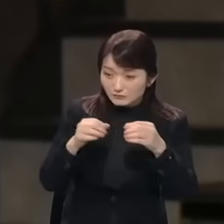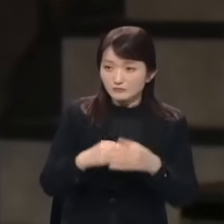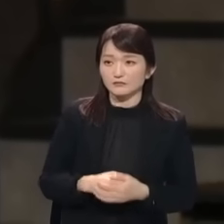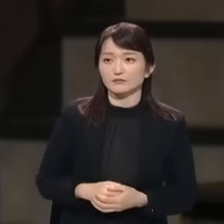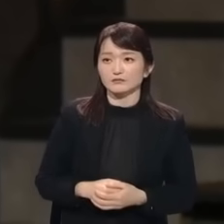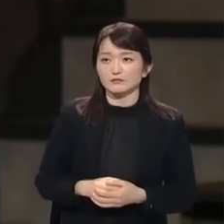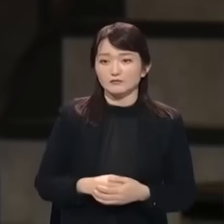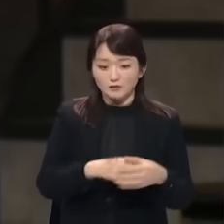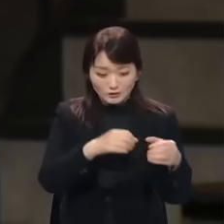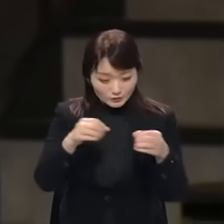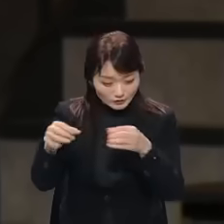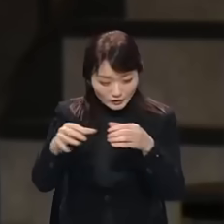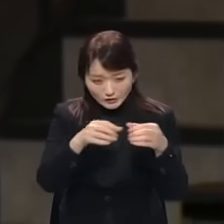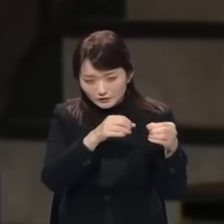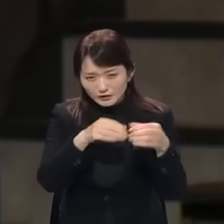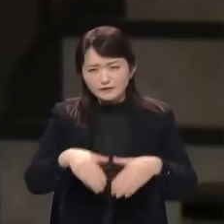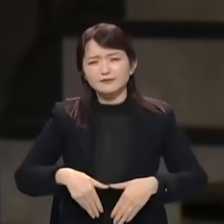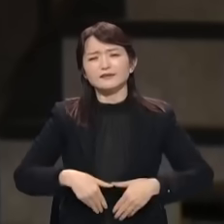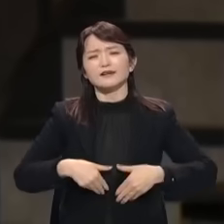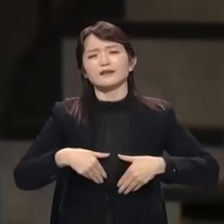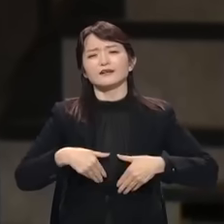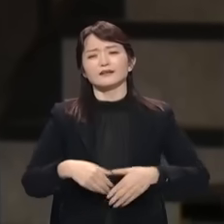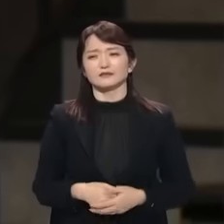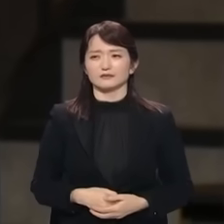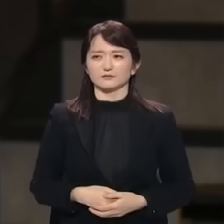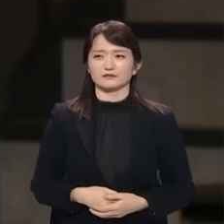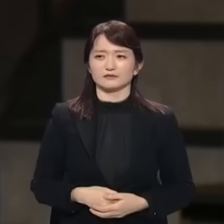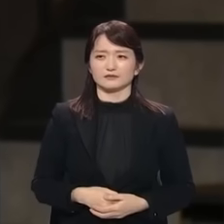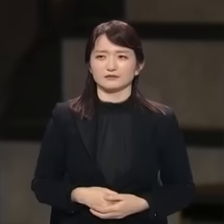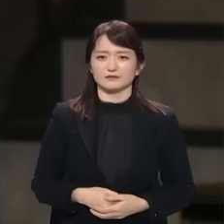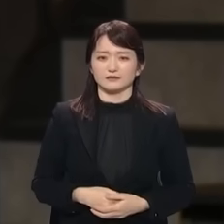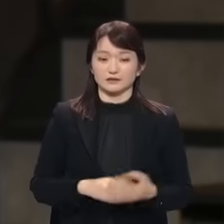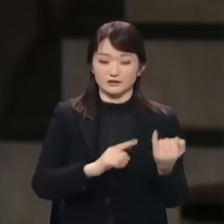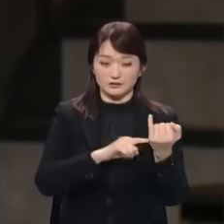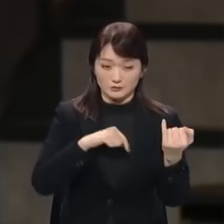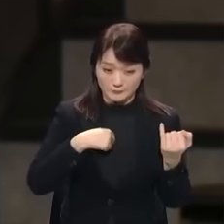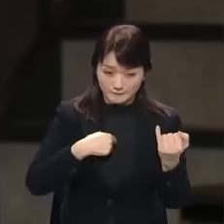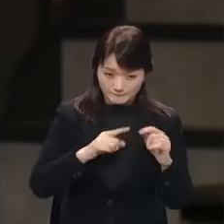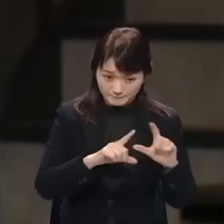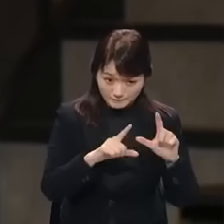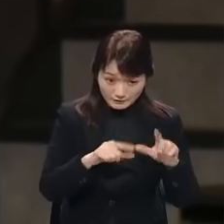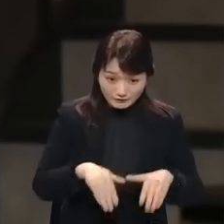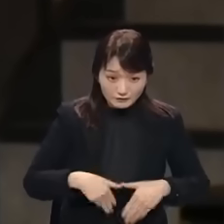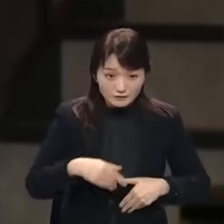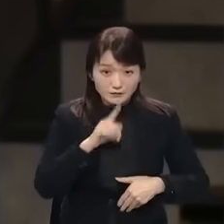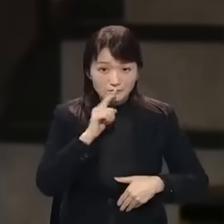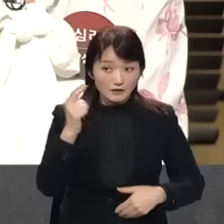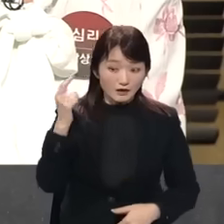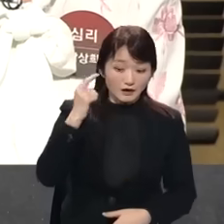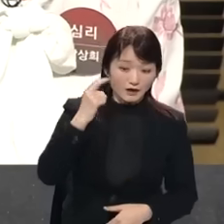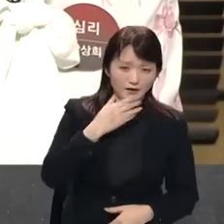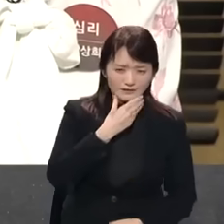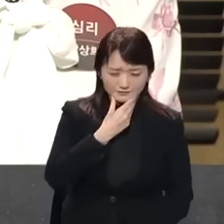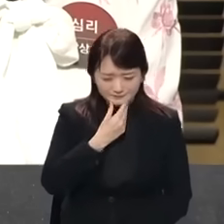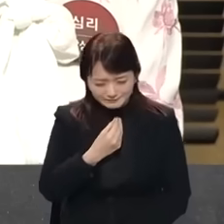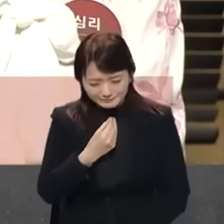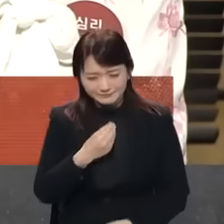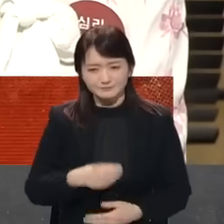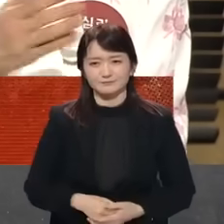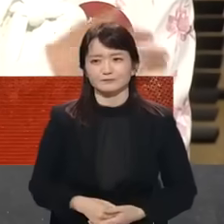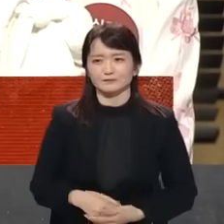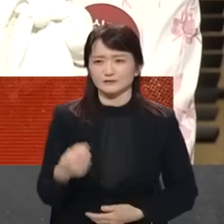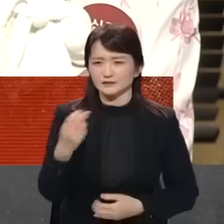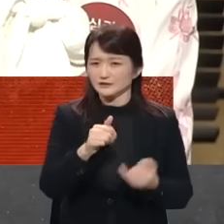따뜻한 거예요 말 한 마디 한 마디가 그러니까 참 너무나 억척스럽게 혼자 살다가 그런 따뜻한 말을 들으니까 너무너무 행복해졌고 아뭐